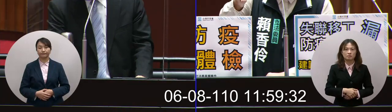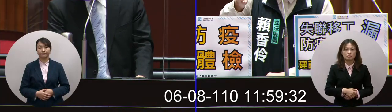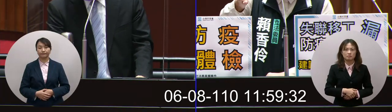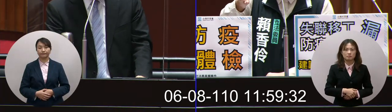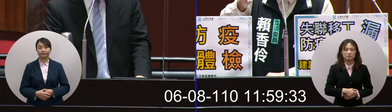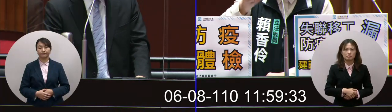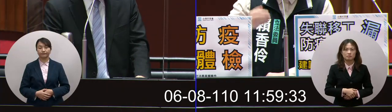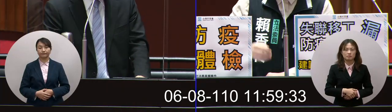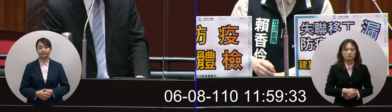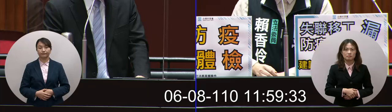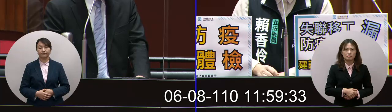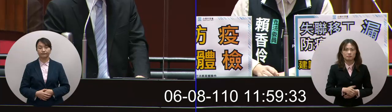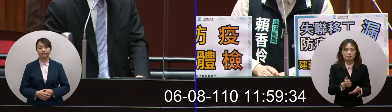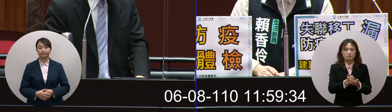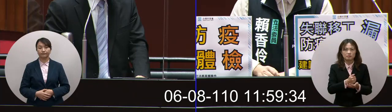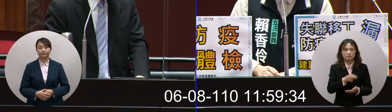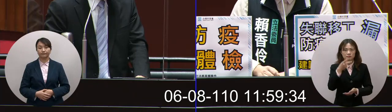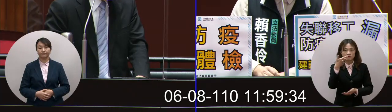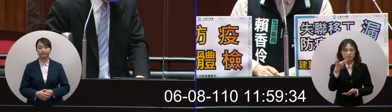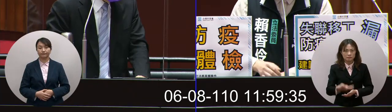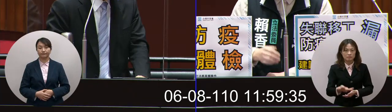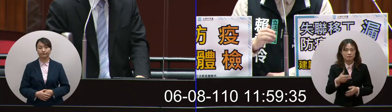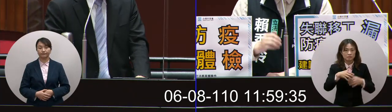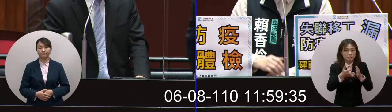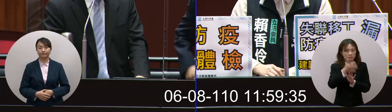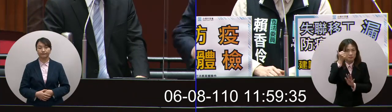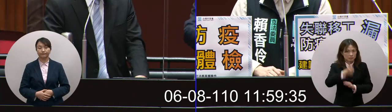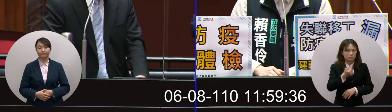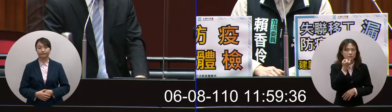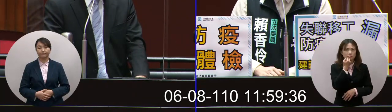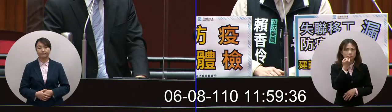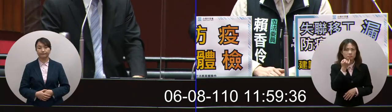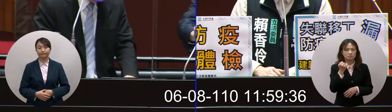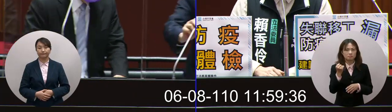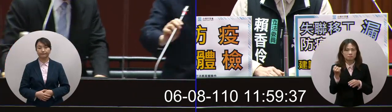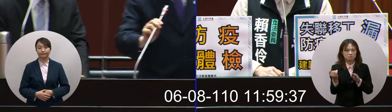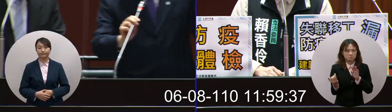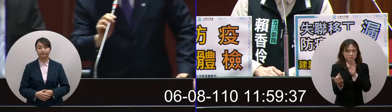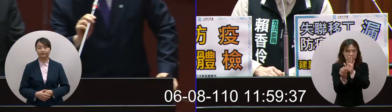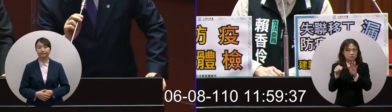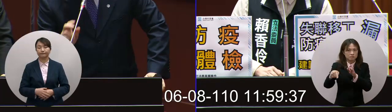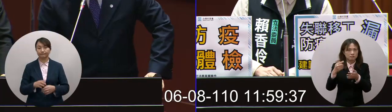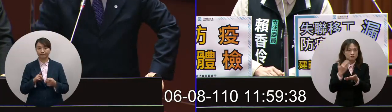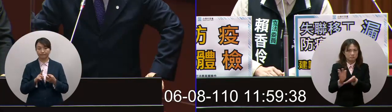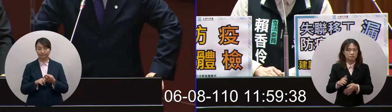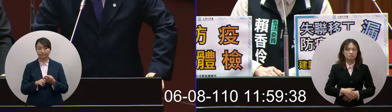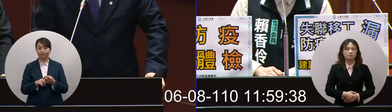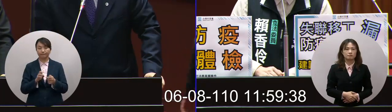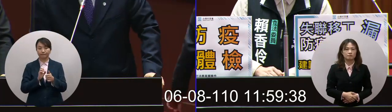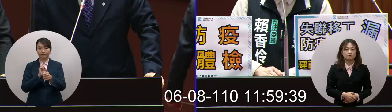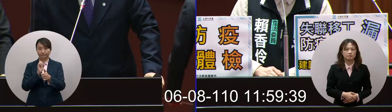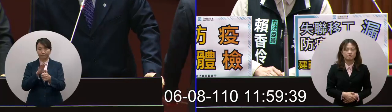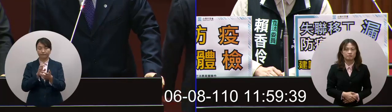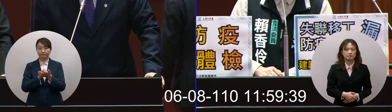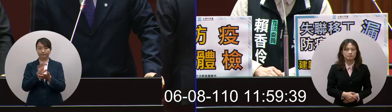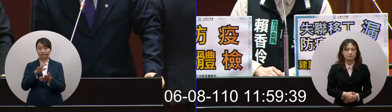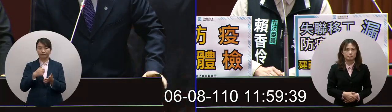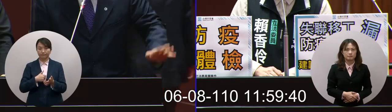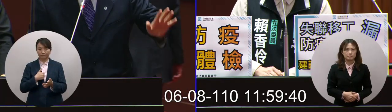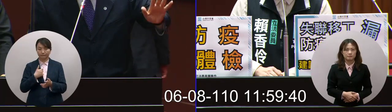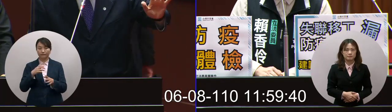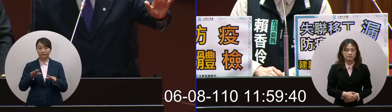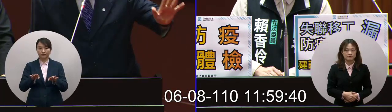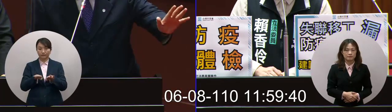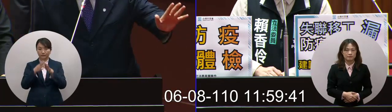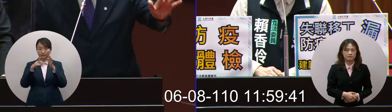请这个徐部长能够面对，我们能不能要扩大来做这件事情？ 是啊，跟委员报告一下。事实上我们一